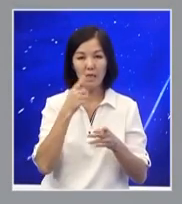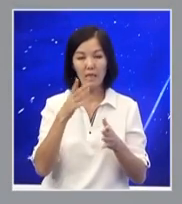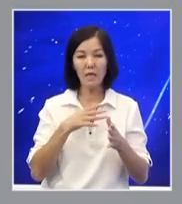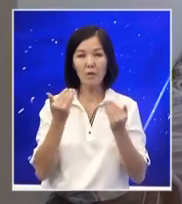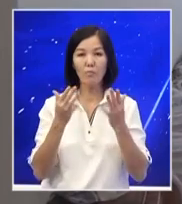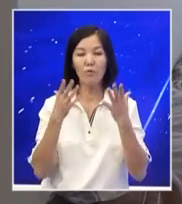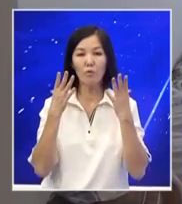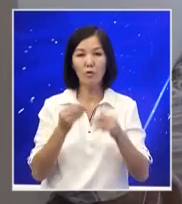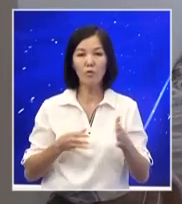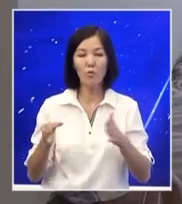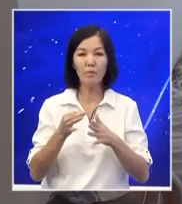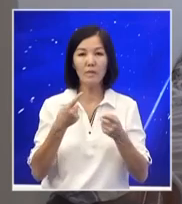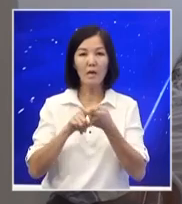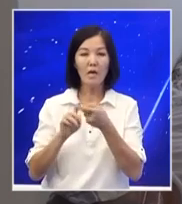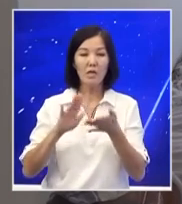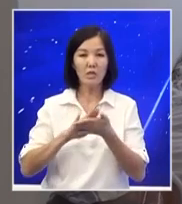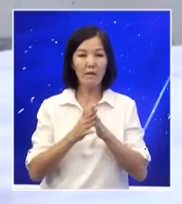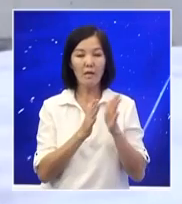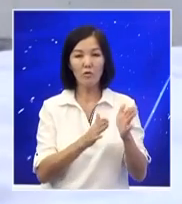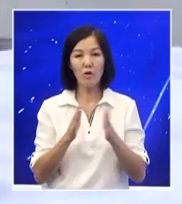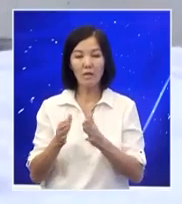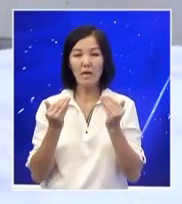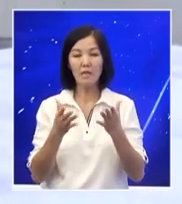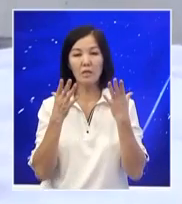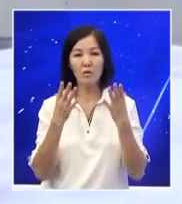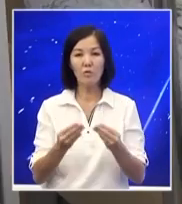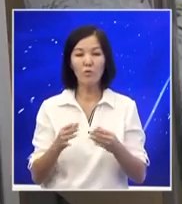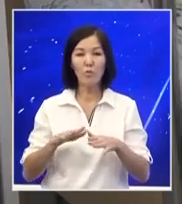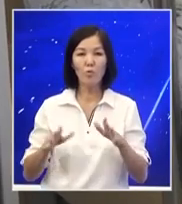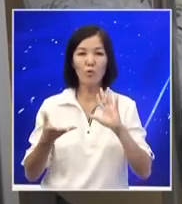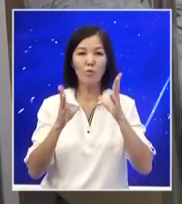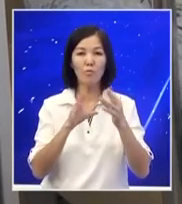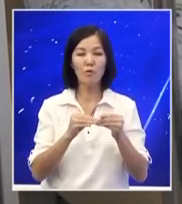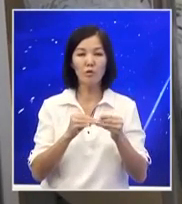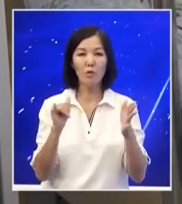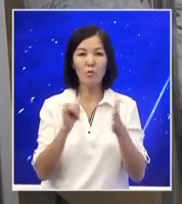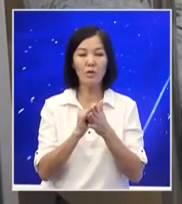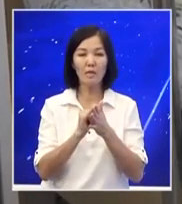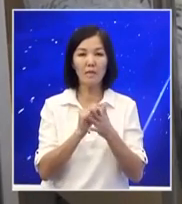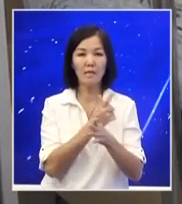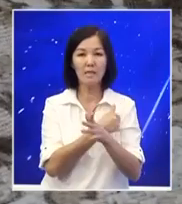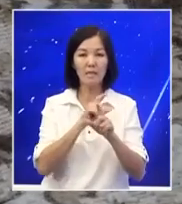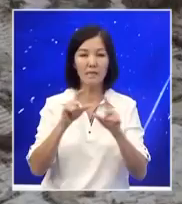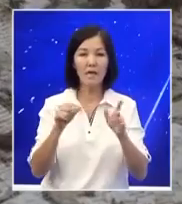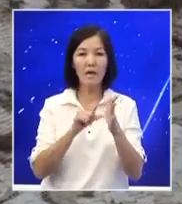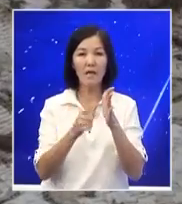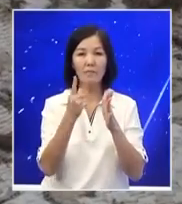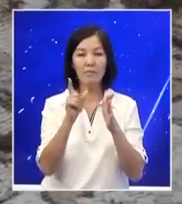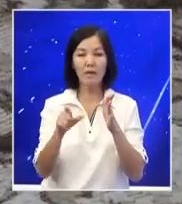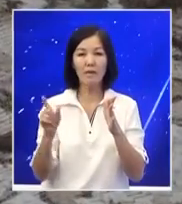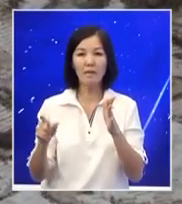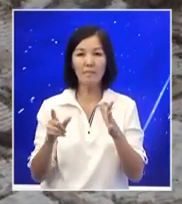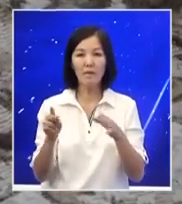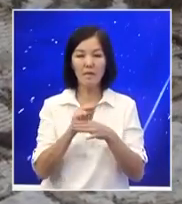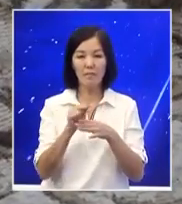бүгінде облыста эпидемиологиялық ахуал тұрақты. Қазіргі таңда өңір аумағында орналасқан стационарларда тек 61 адам ғана